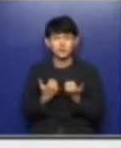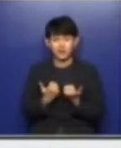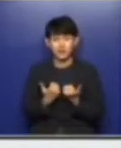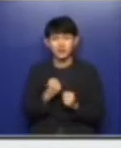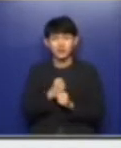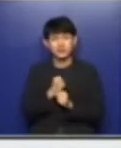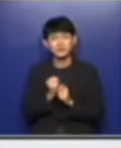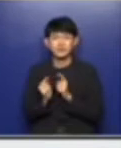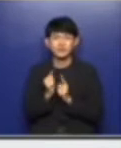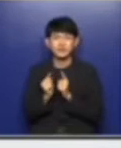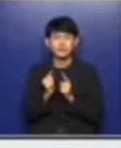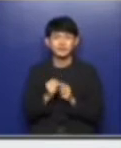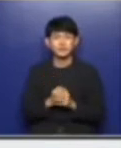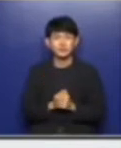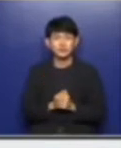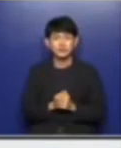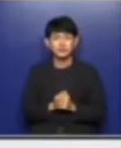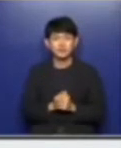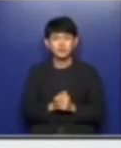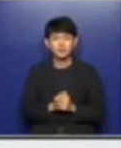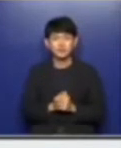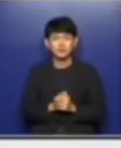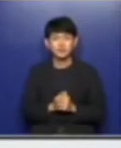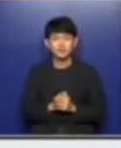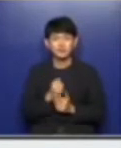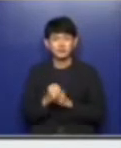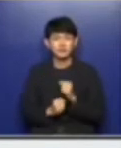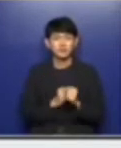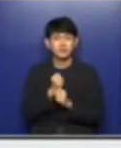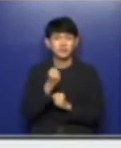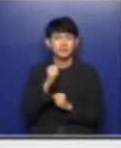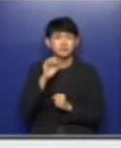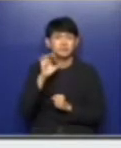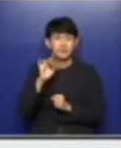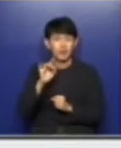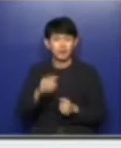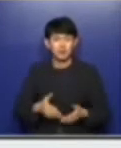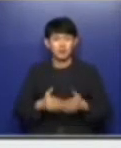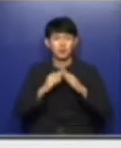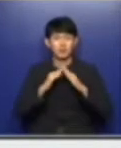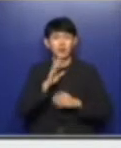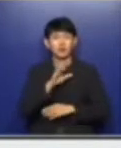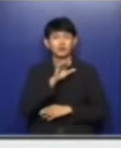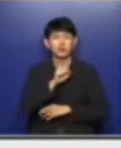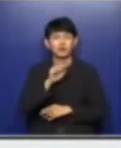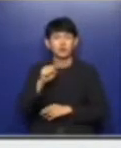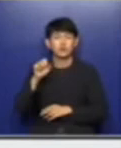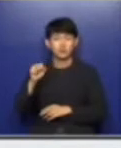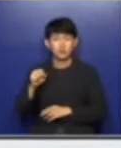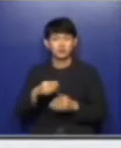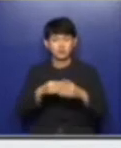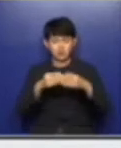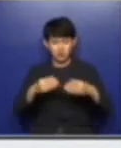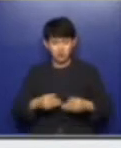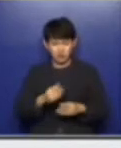ะครับซึ่ง18ปีของสสจากรายงานนี้นะครับงบประมา